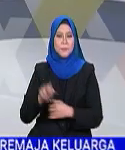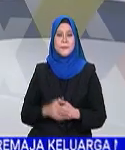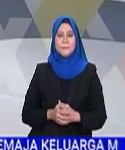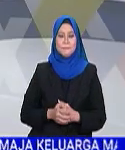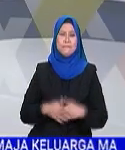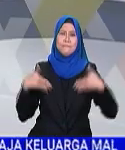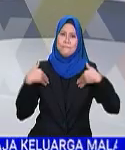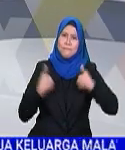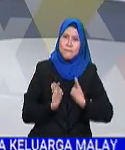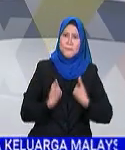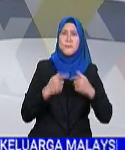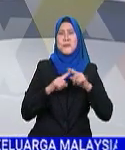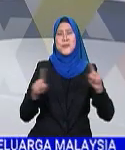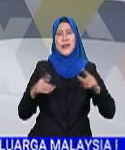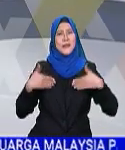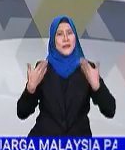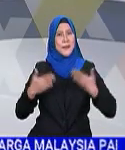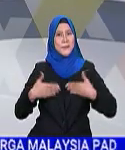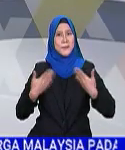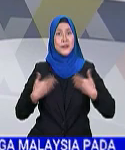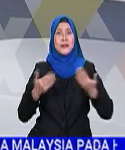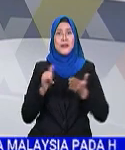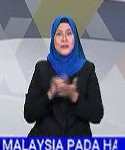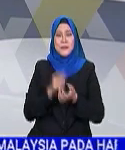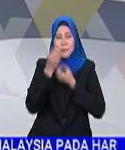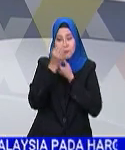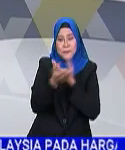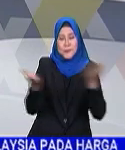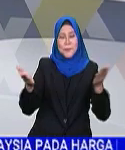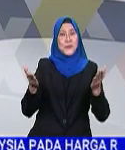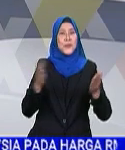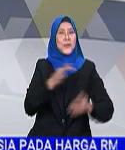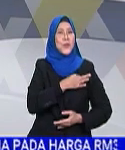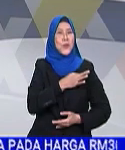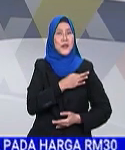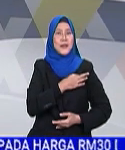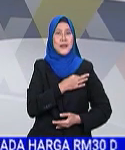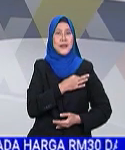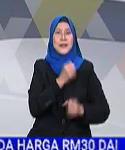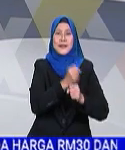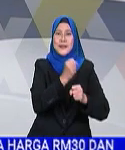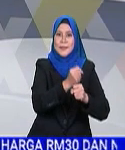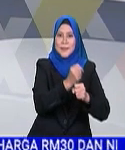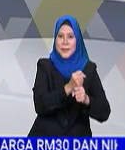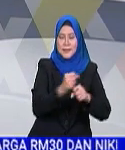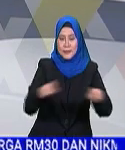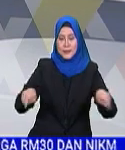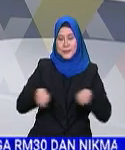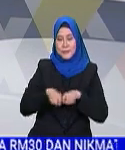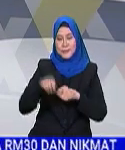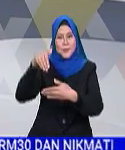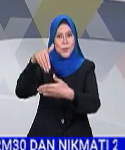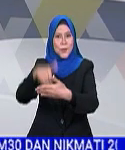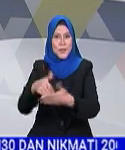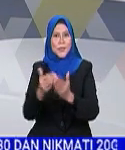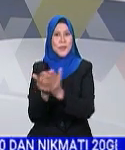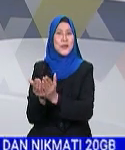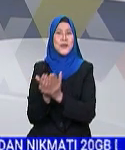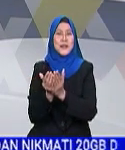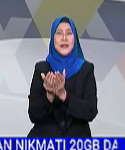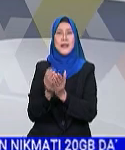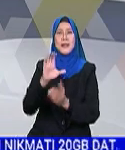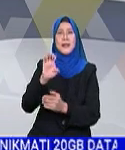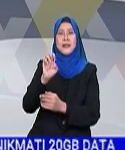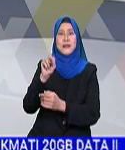Penat tetapi seronok, itu yang dizahirkan antara 42 sukarelawan yang ditugaskan di Pusat Pengundian Sekolah Kebangsaan